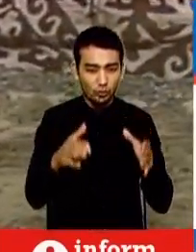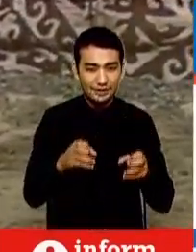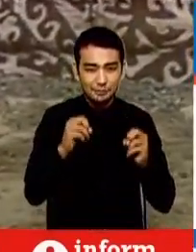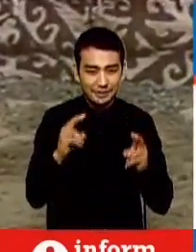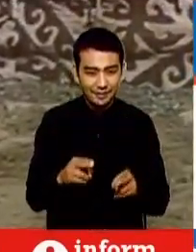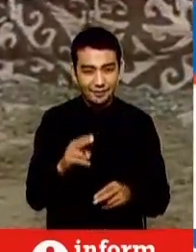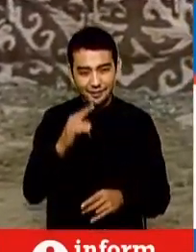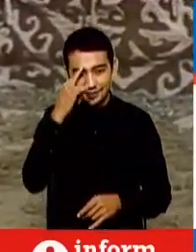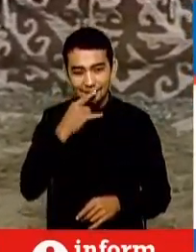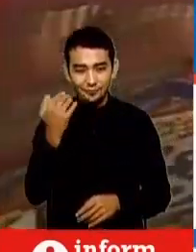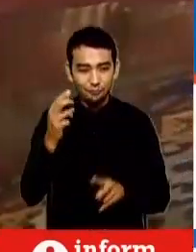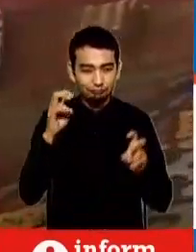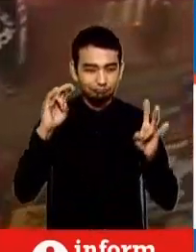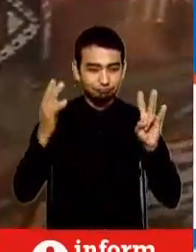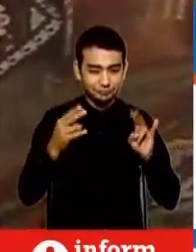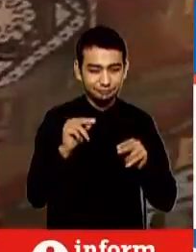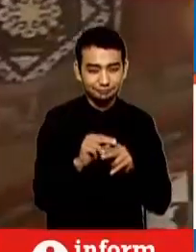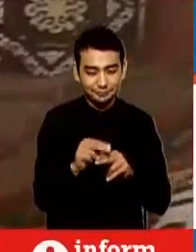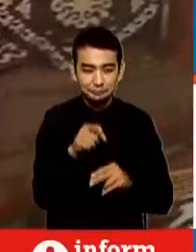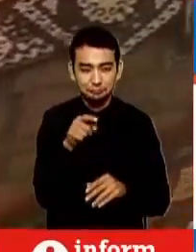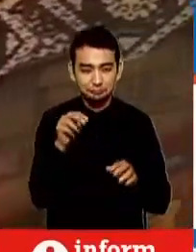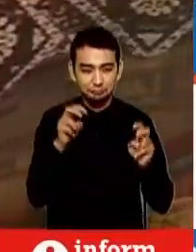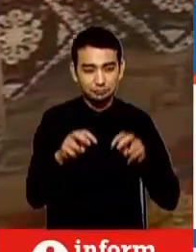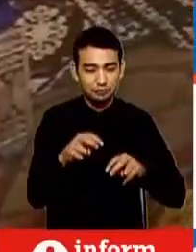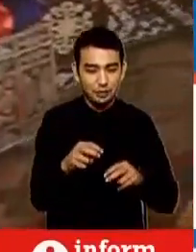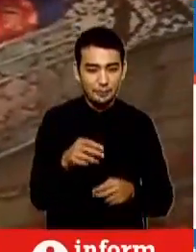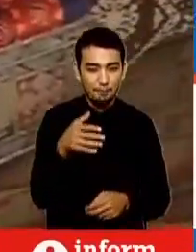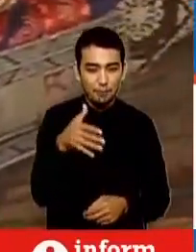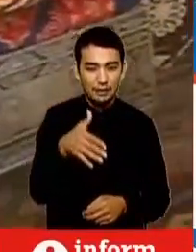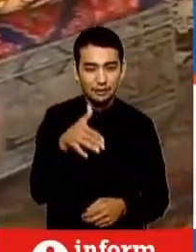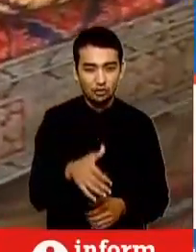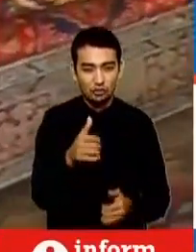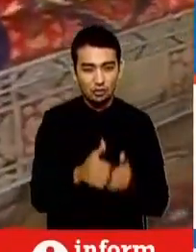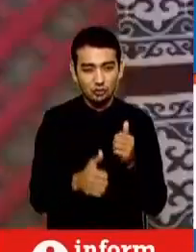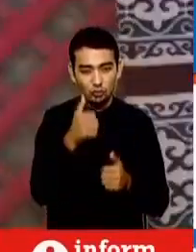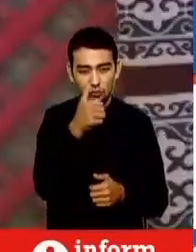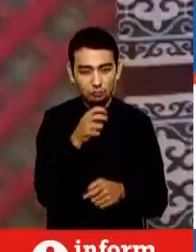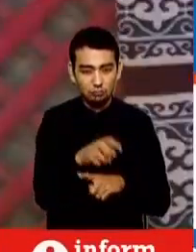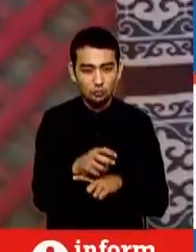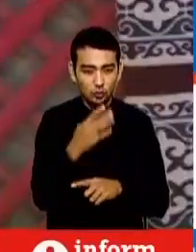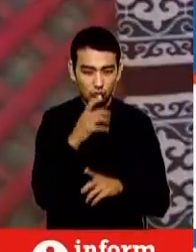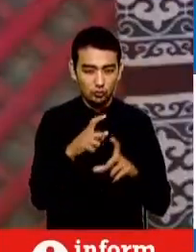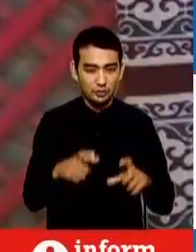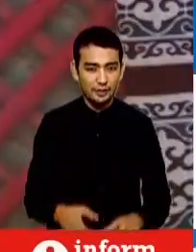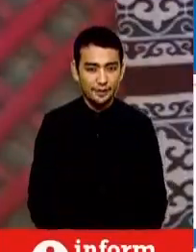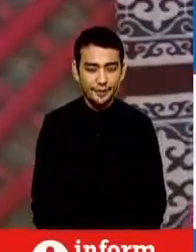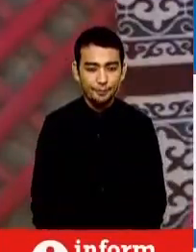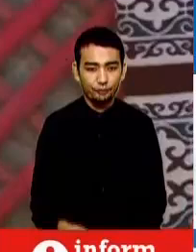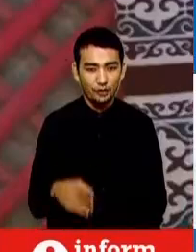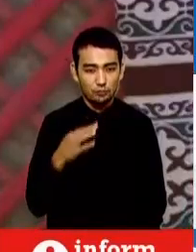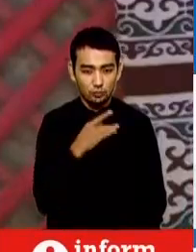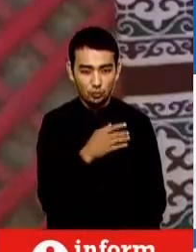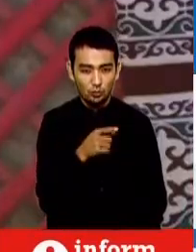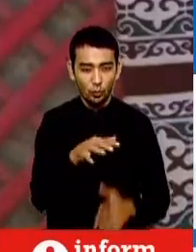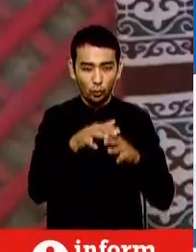оформленных в национальном стиле. Ежегодно этноаул посещают порядка 5000 туристов. Многим очень нравится переночевать